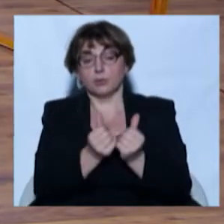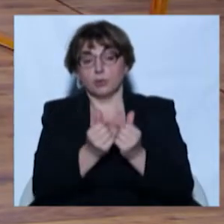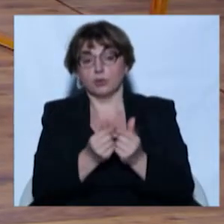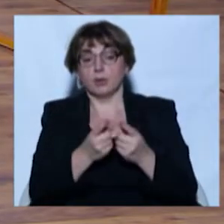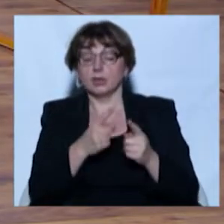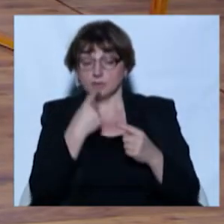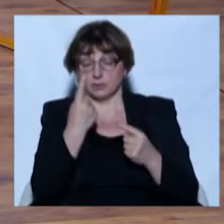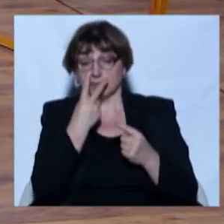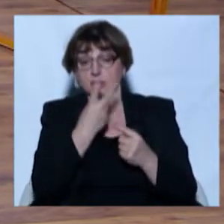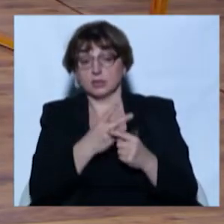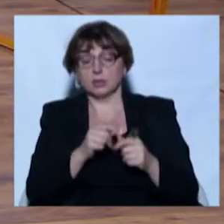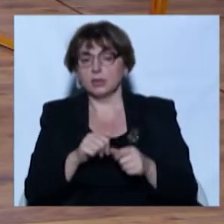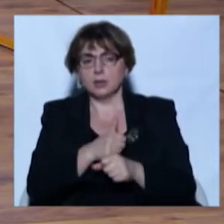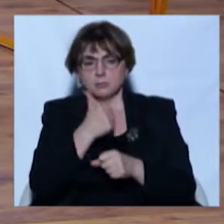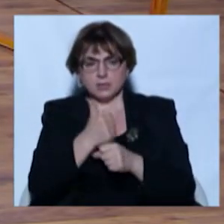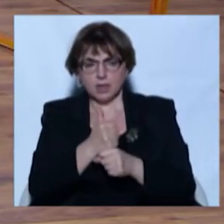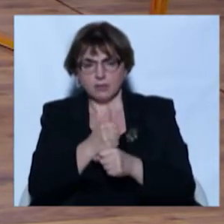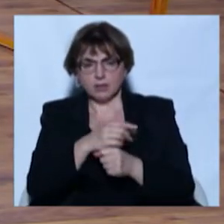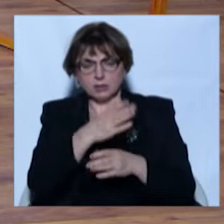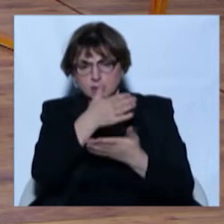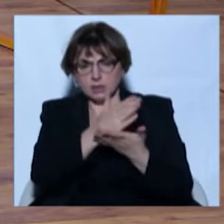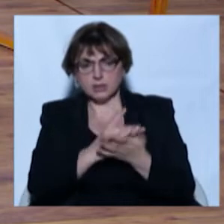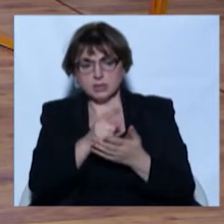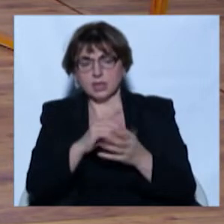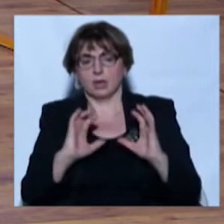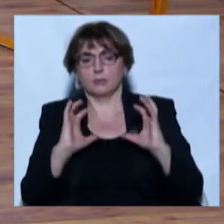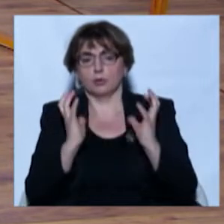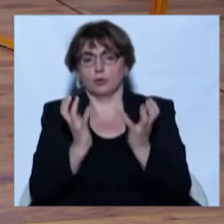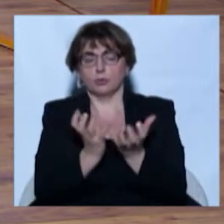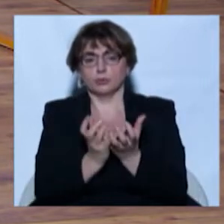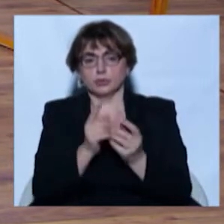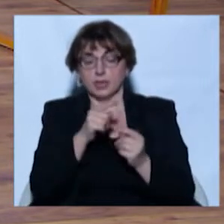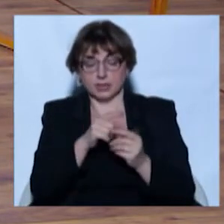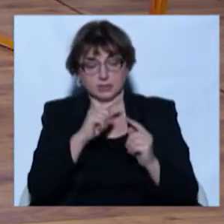თქვენ იმასაც ხედავთ, რომ ძირითადი ნაწილი ნახეთ ამ გლობუსის, აი